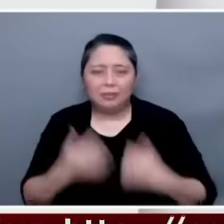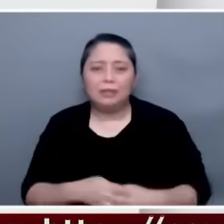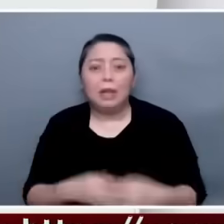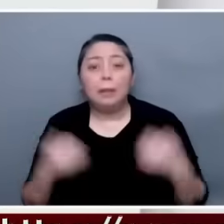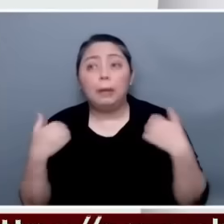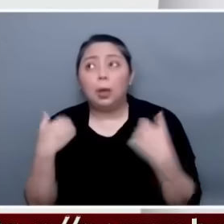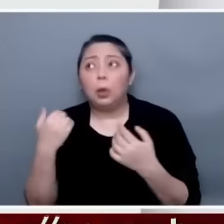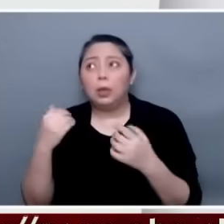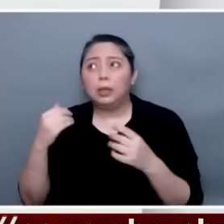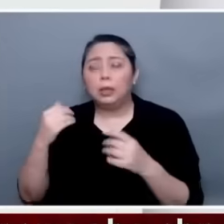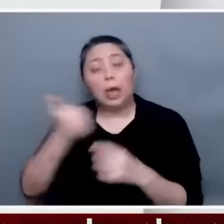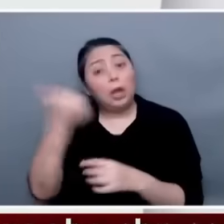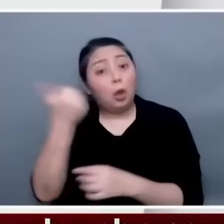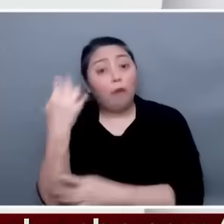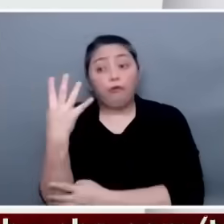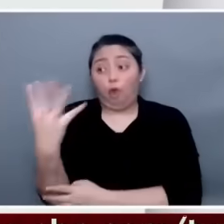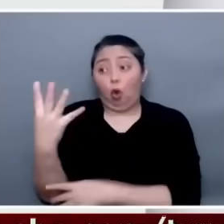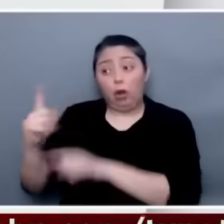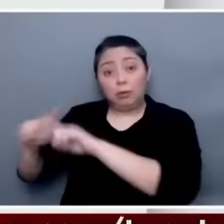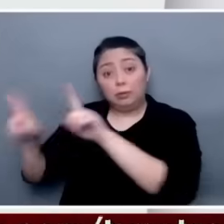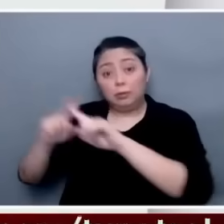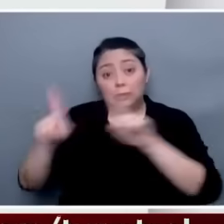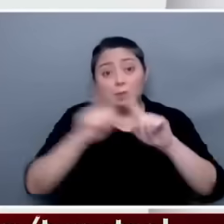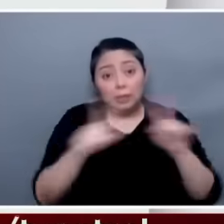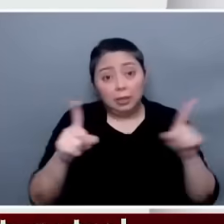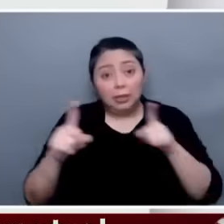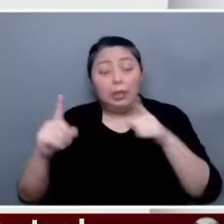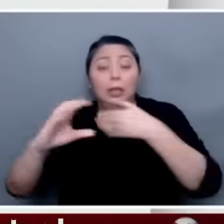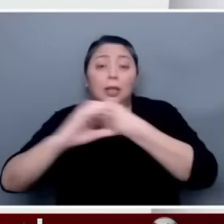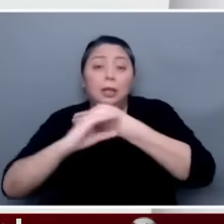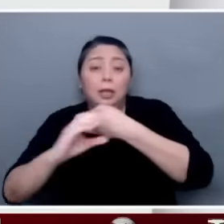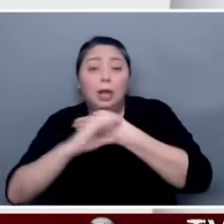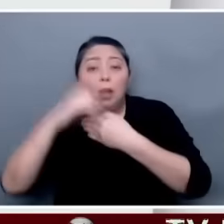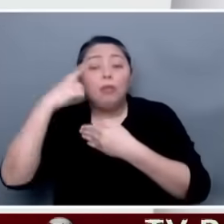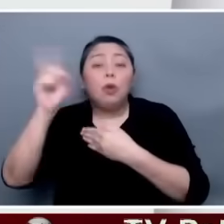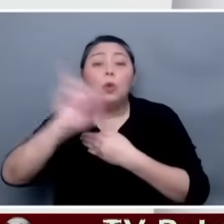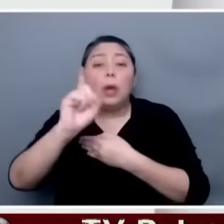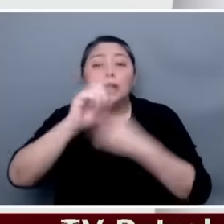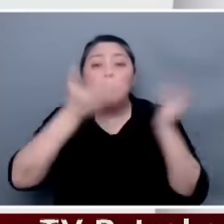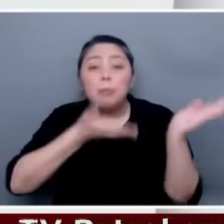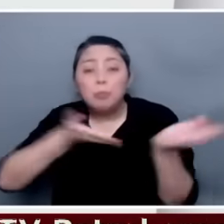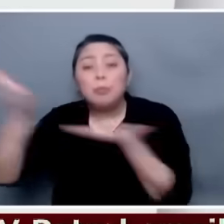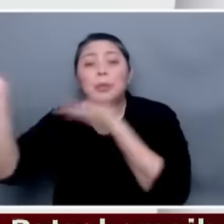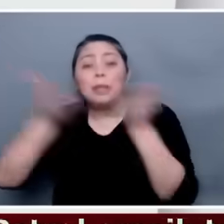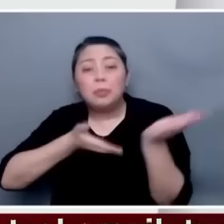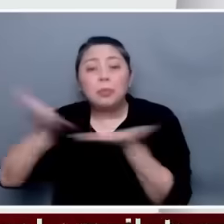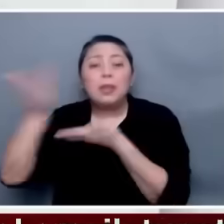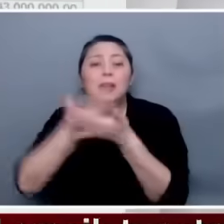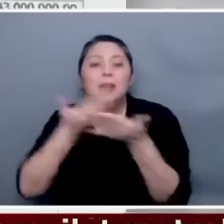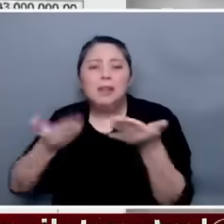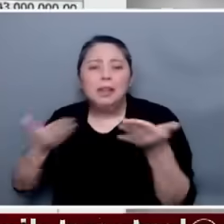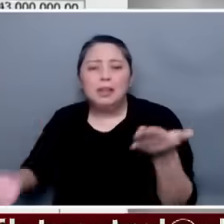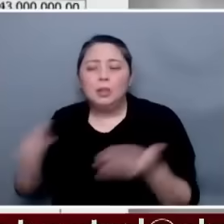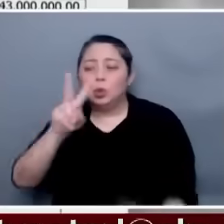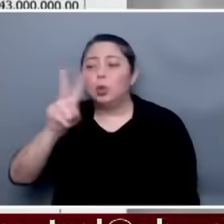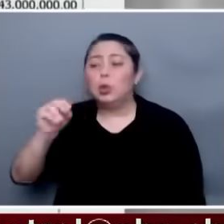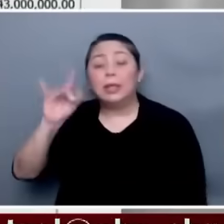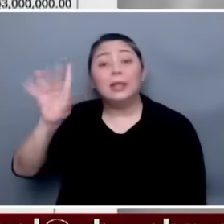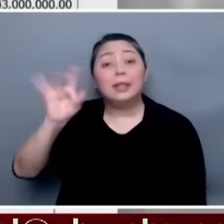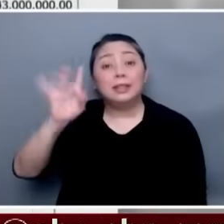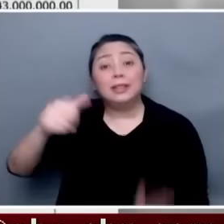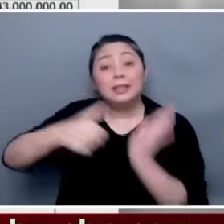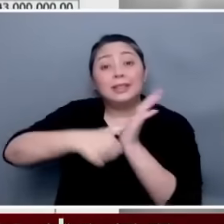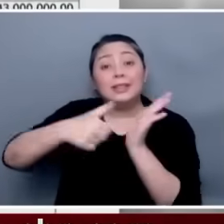hiwalay na kontrata para sa deployment ng mga kagamitan sa 2018 barangay at SK elections at dalawa